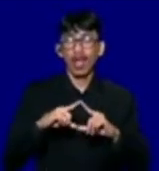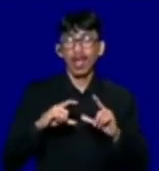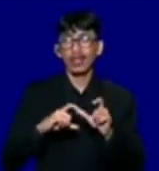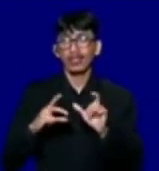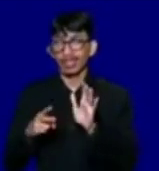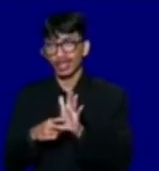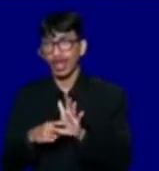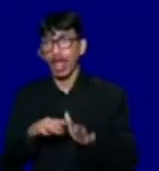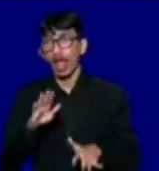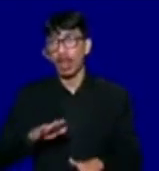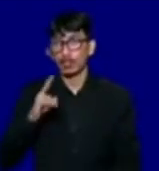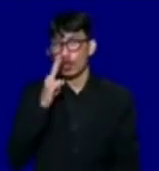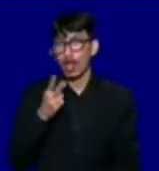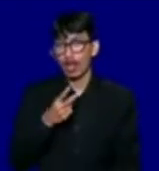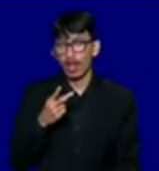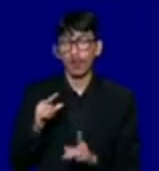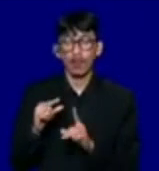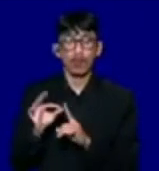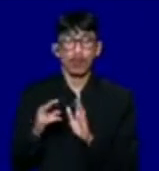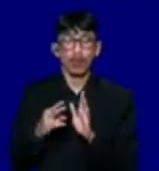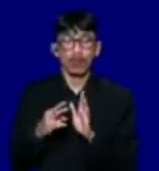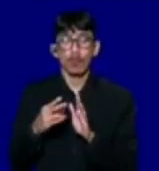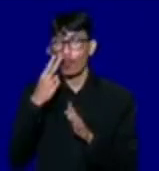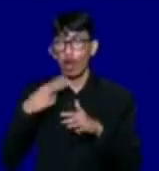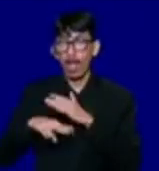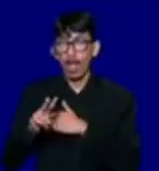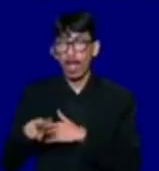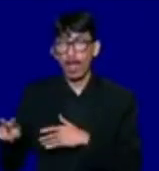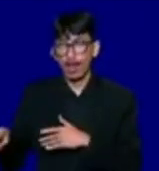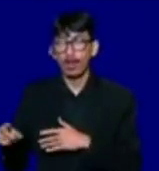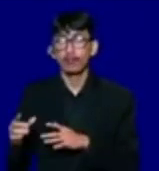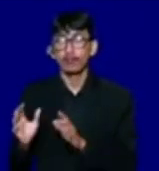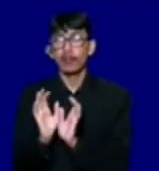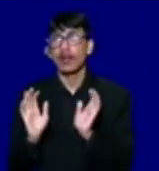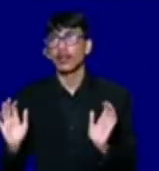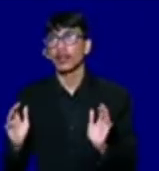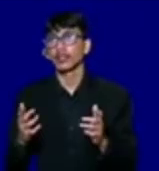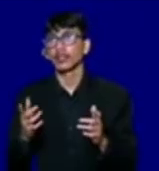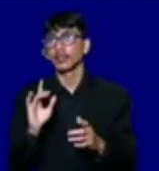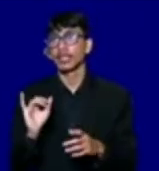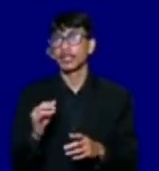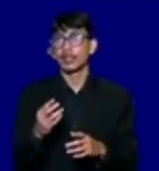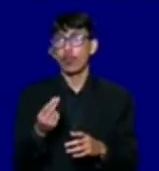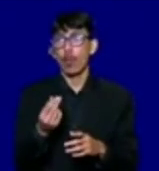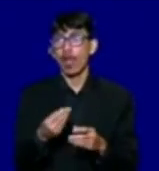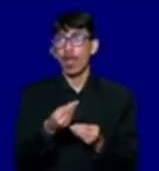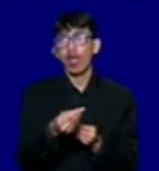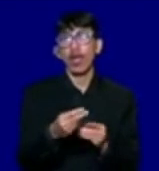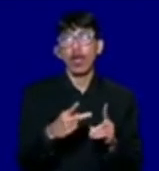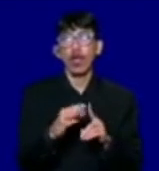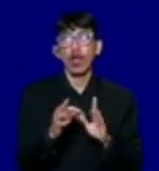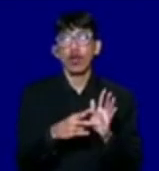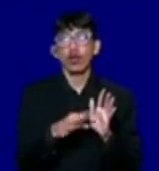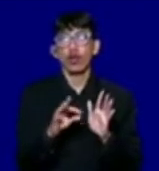anak saudara dan ponakan di beberapa tempat tetapi juga banyak sekali honorer yang hebat karena mereka membantu pekerjaan inti